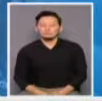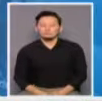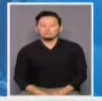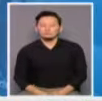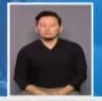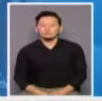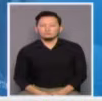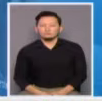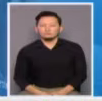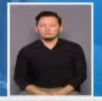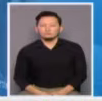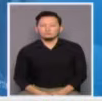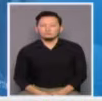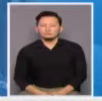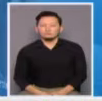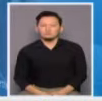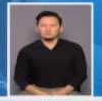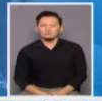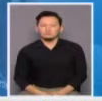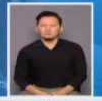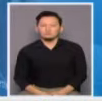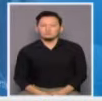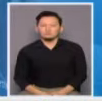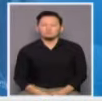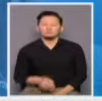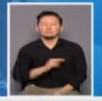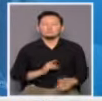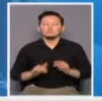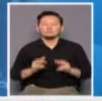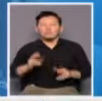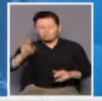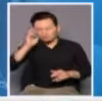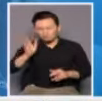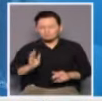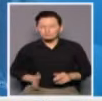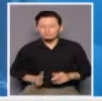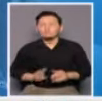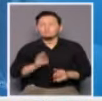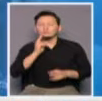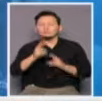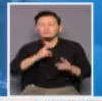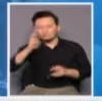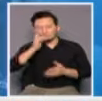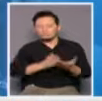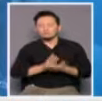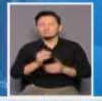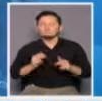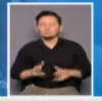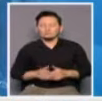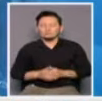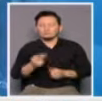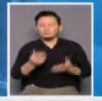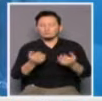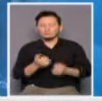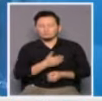Басты, енді олар қалай жұмыс жасау керек. Мемлекеттік емес ұйымдар қалай үкіметке барып, спонсор бол деп сұрамайды